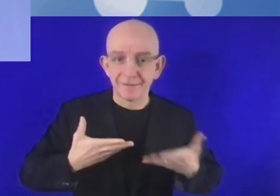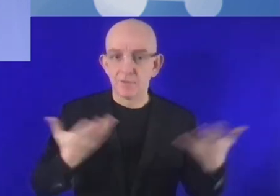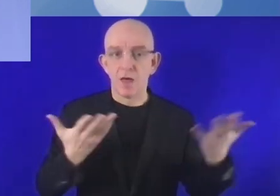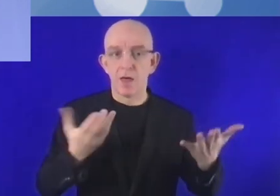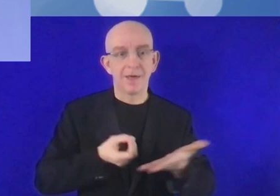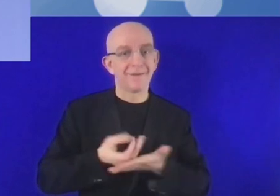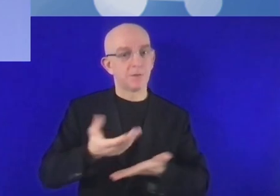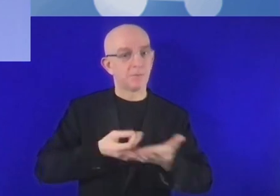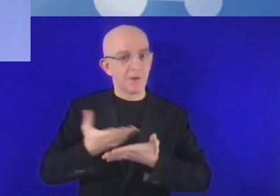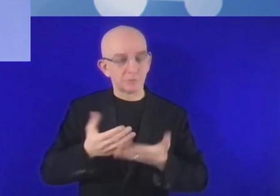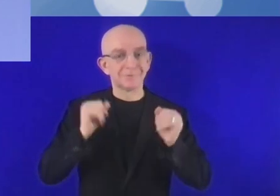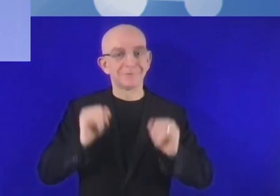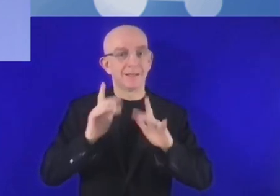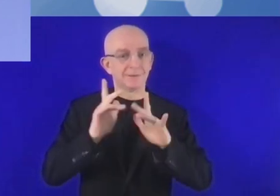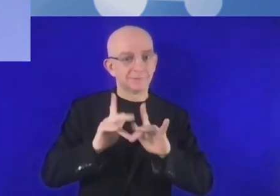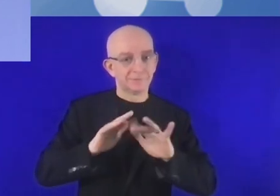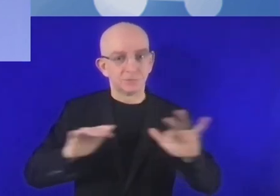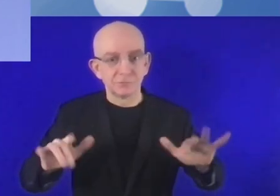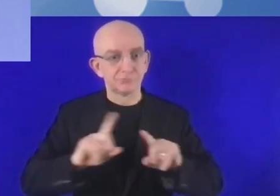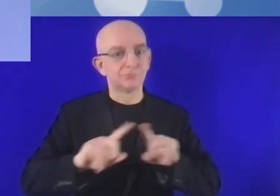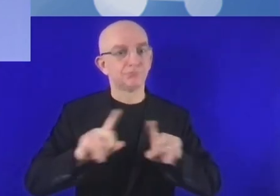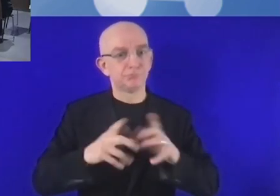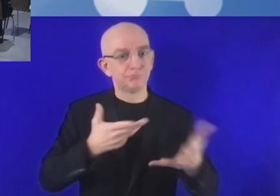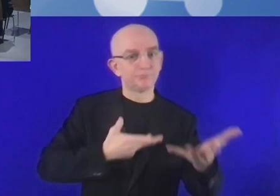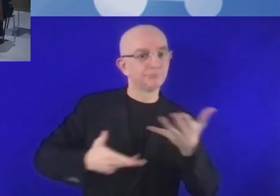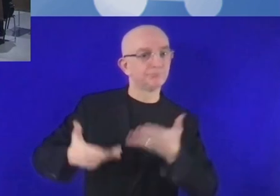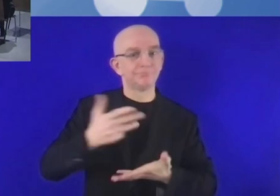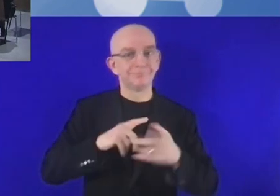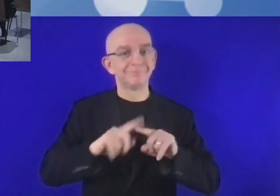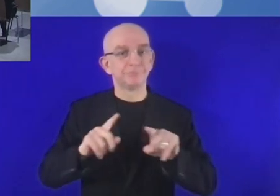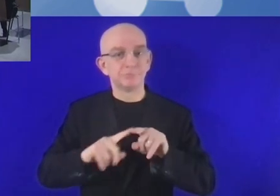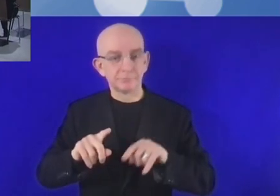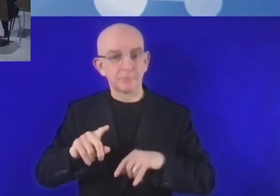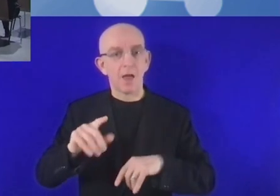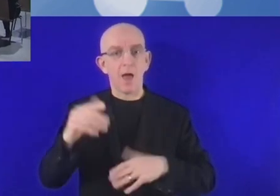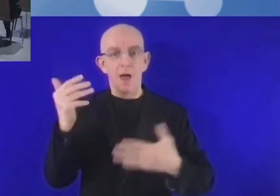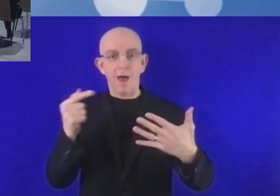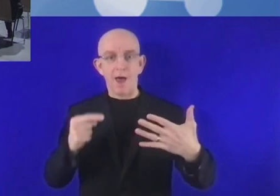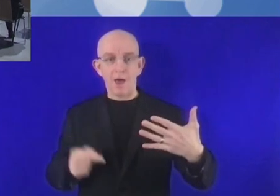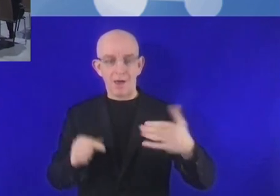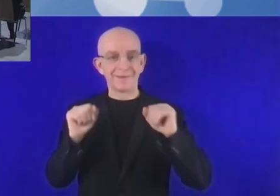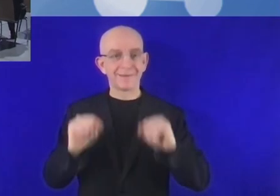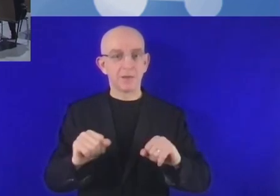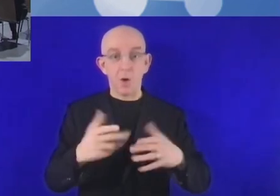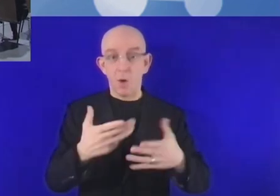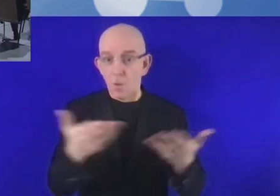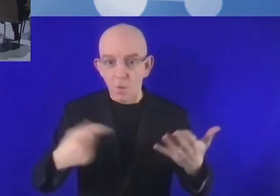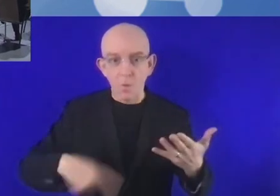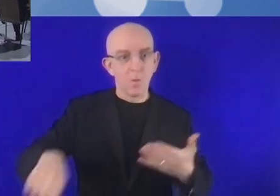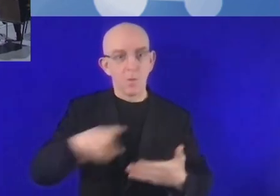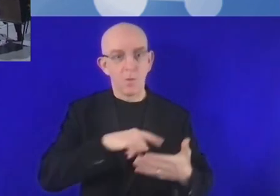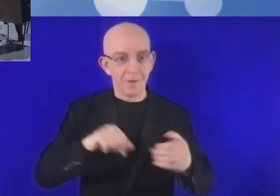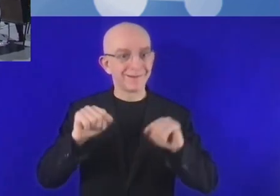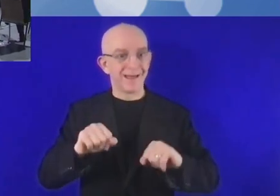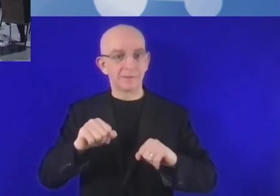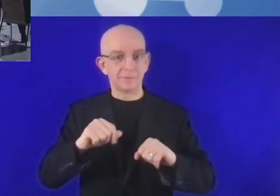emocjonalne. Jest to także bardzo duża różnorodność informacji, które do nas docierają w postaci dźwięku. Bez względu na to, czy jesteśmy muzykami, czy nie,